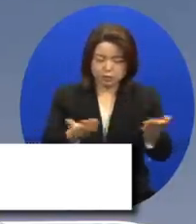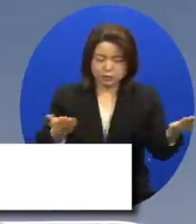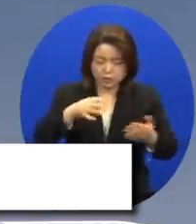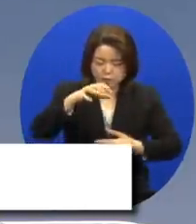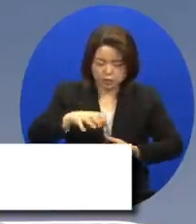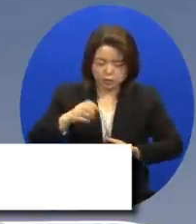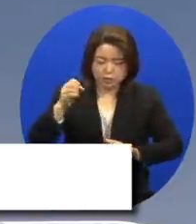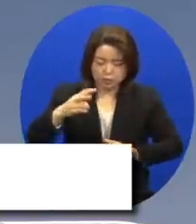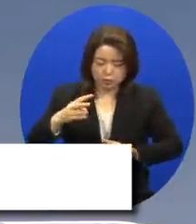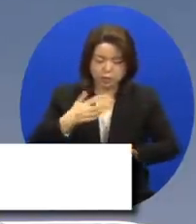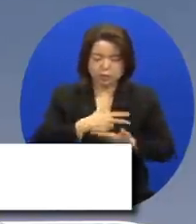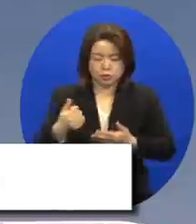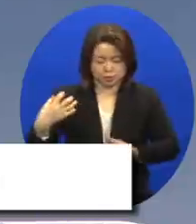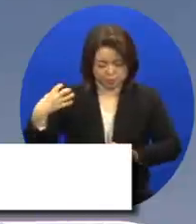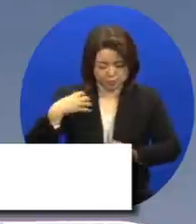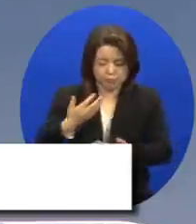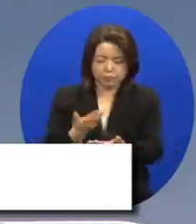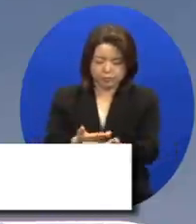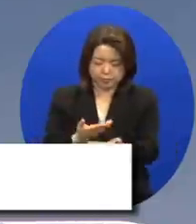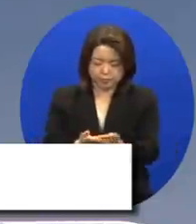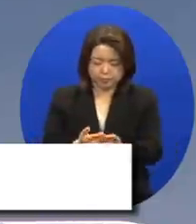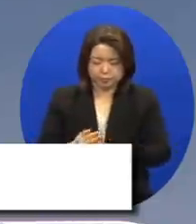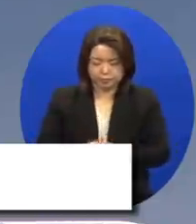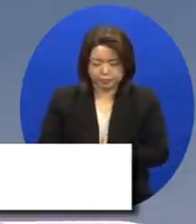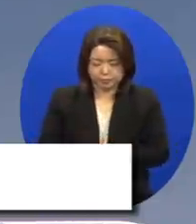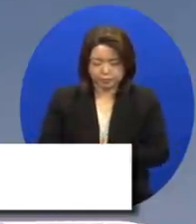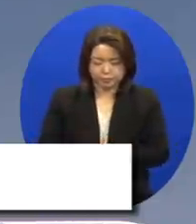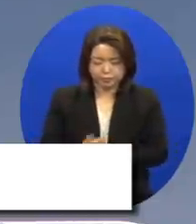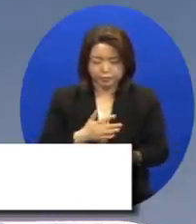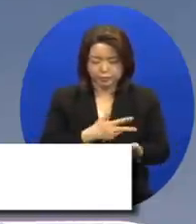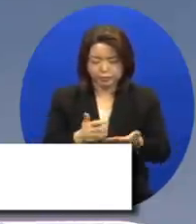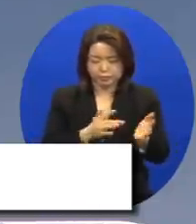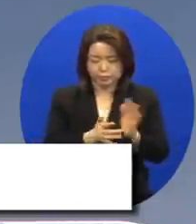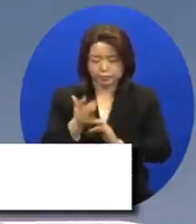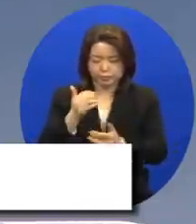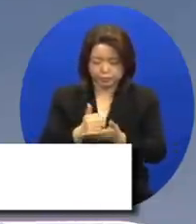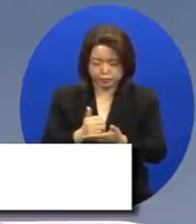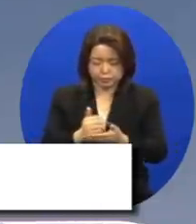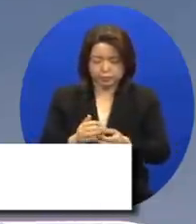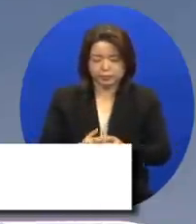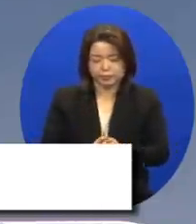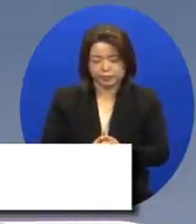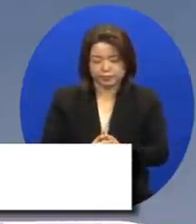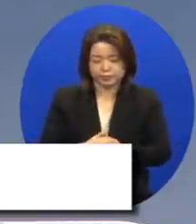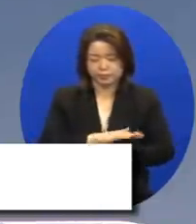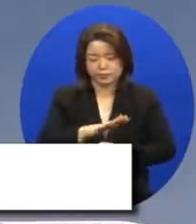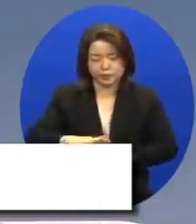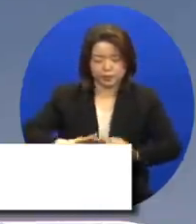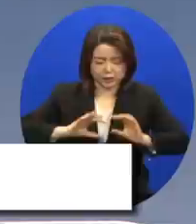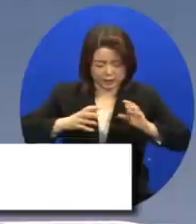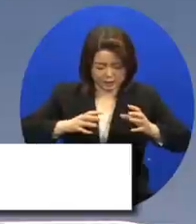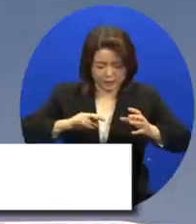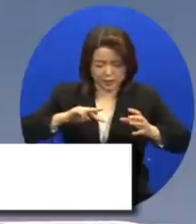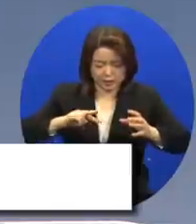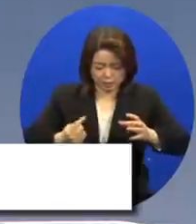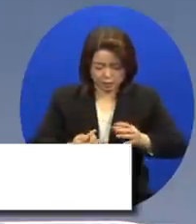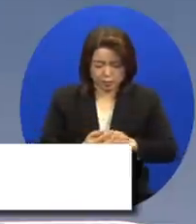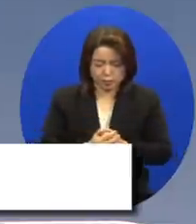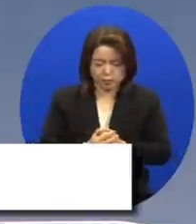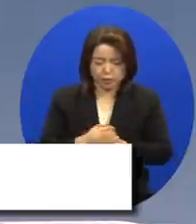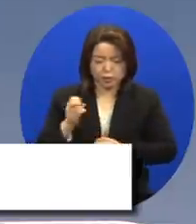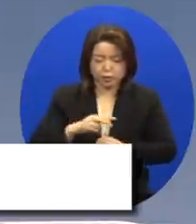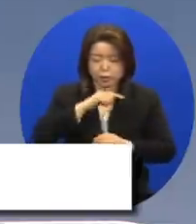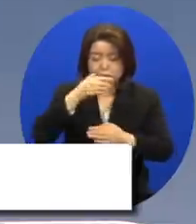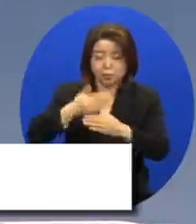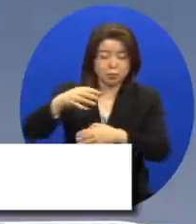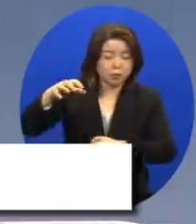또한 주님이 책임져 축소 서 주 예수님 우리나라도 또 저